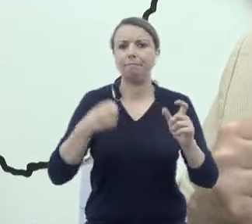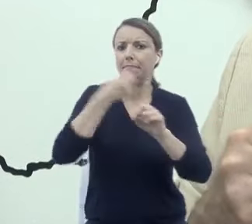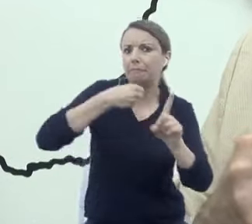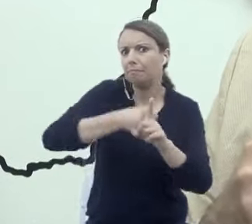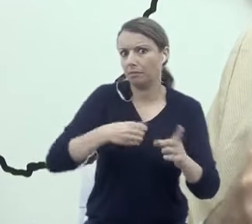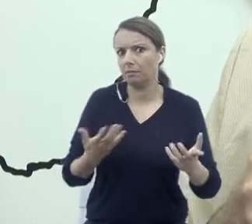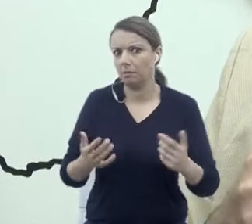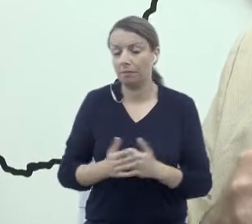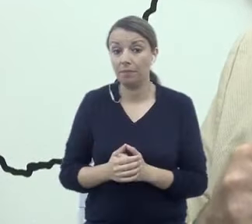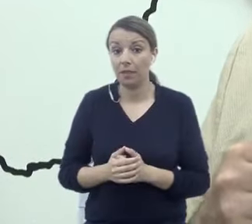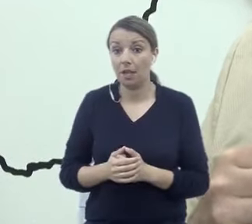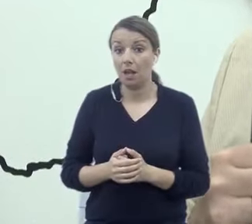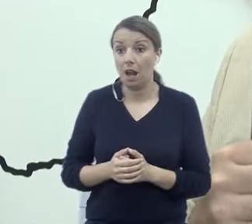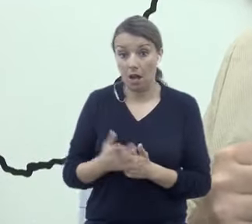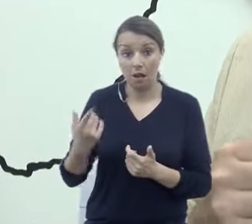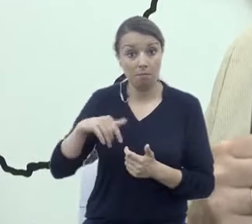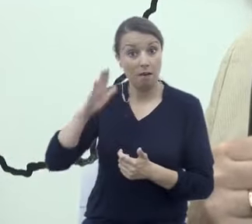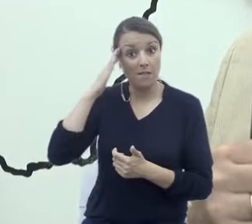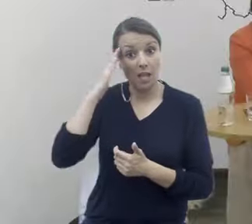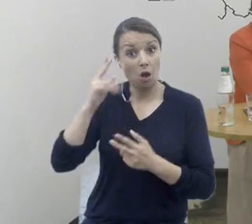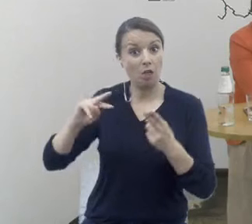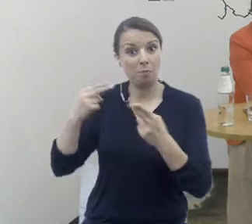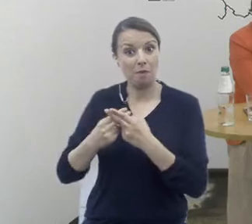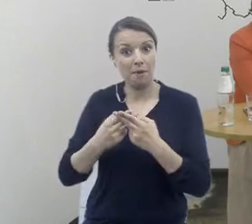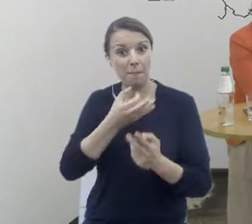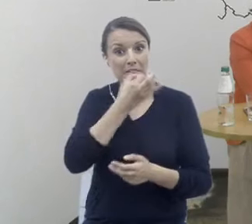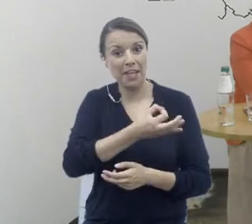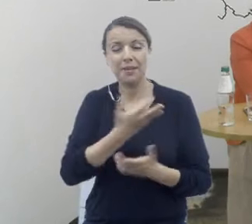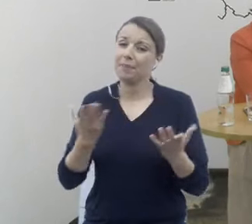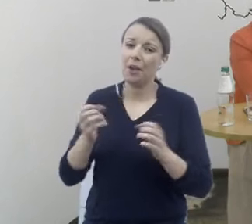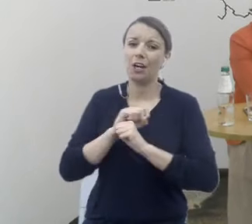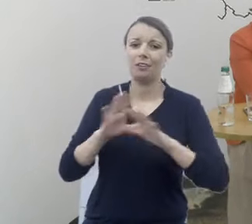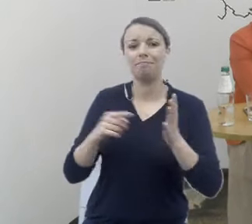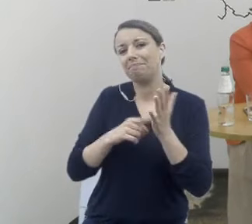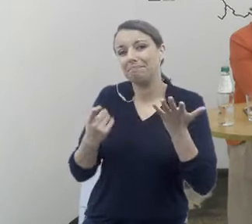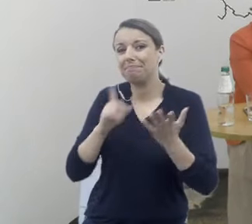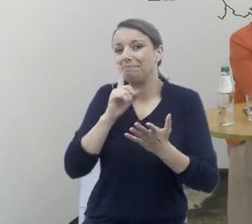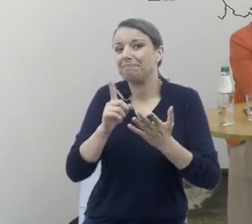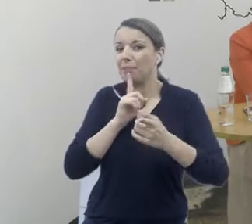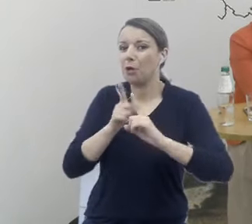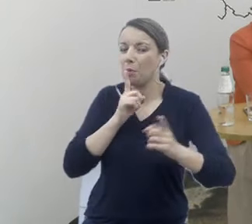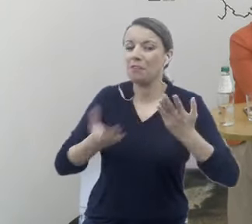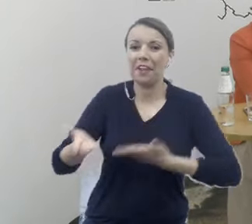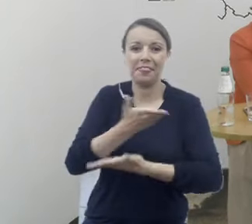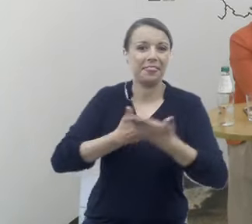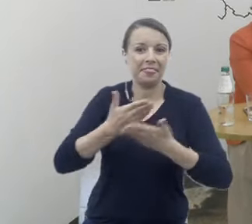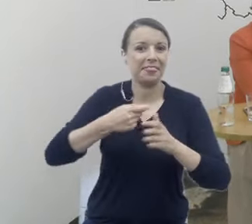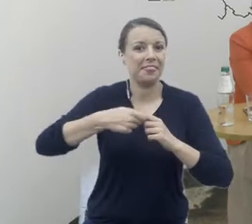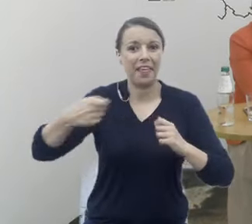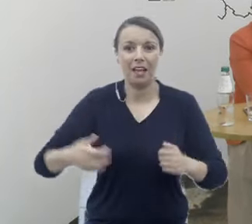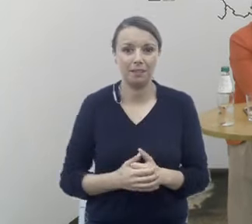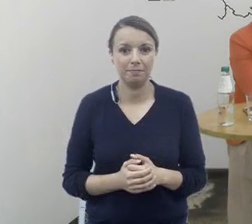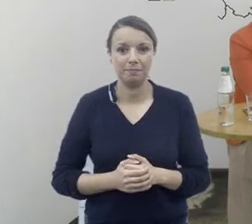to pytanie? Ta dyskusja nadal trwa, okazuje się. Nawet gros i książka, od samego początku,